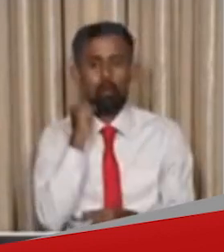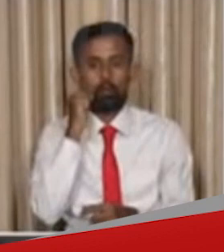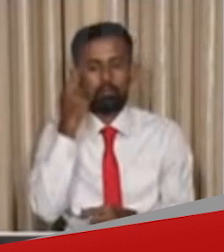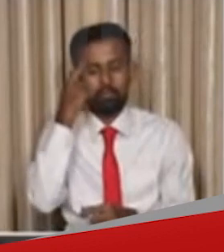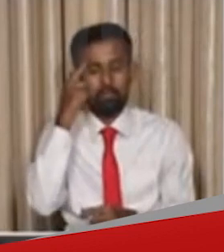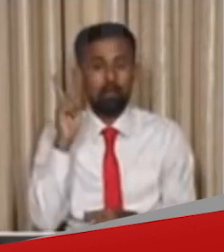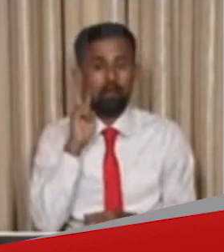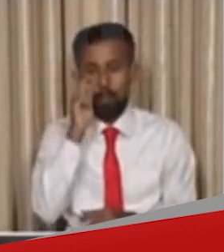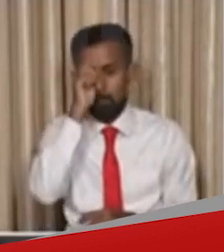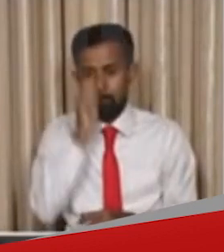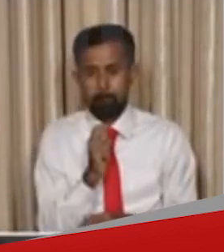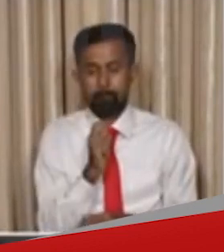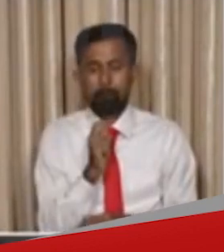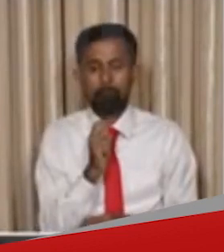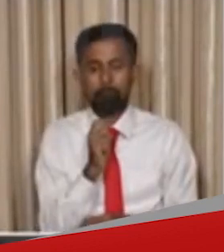වික්‍රමසිංහ මහත්තයාට